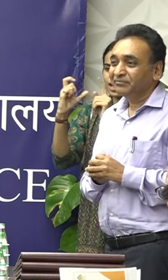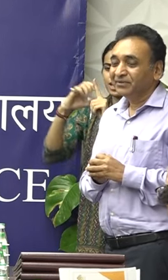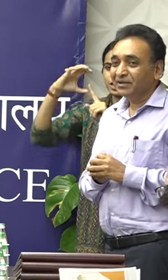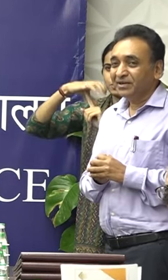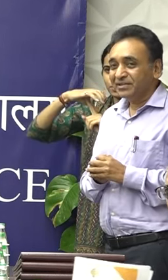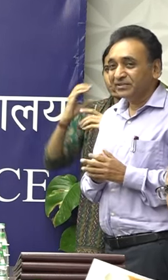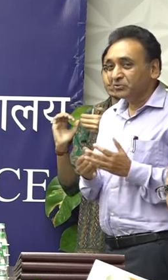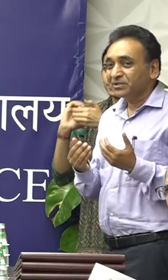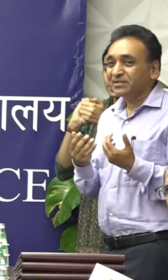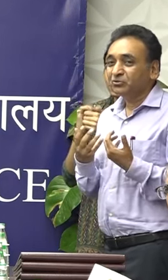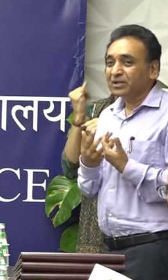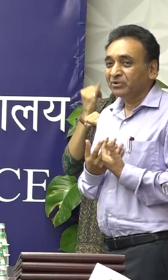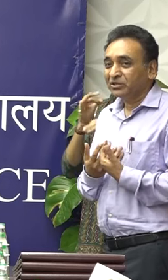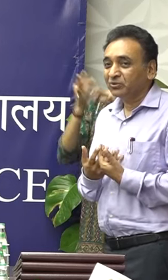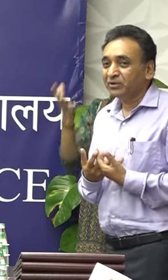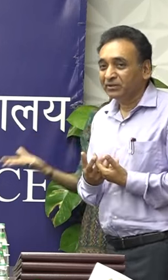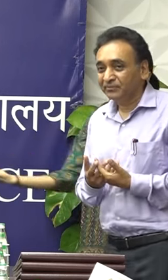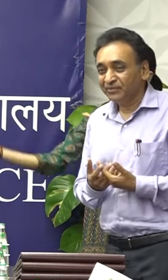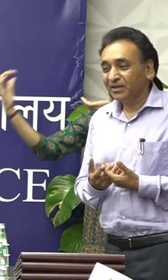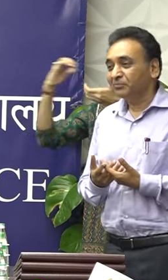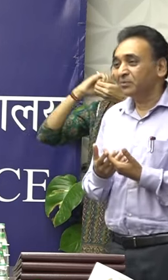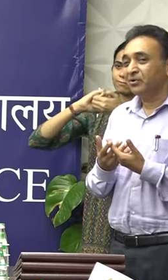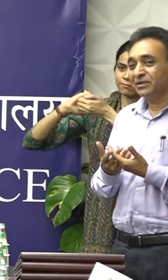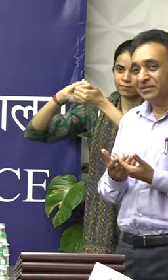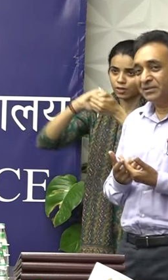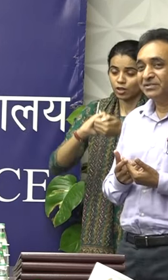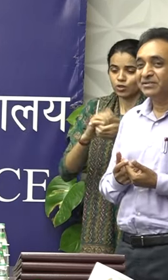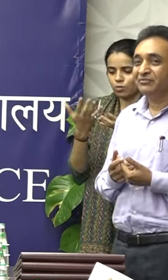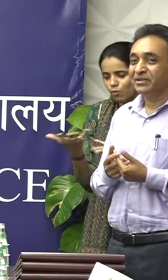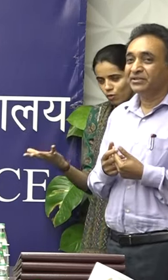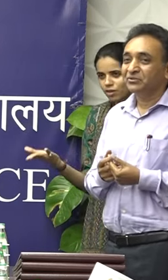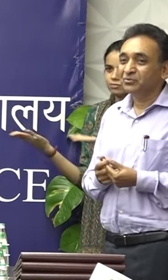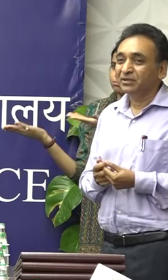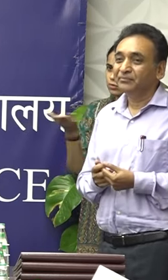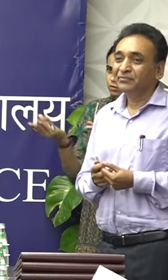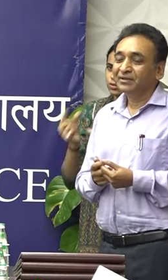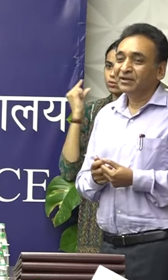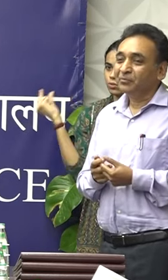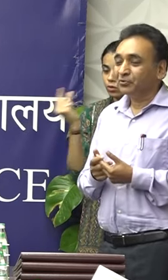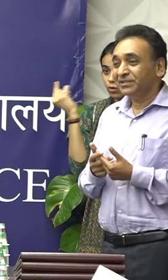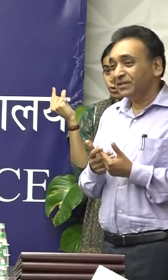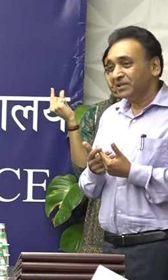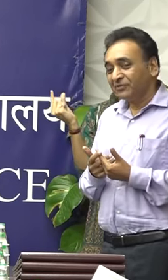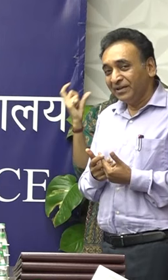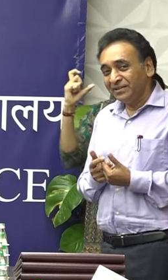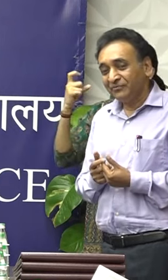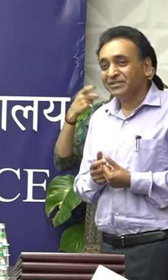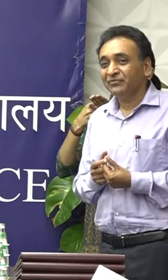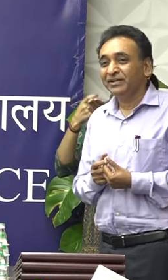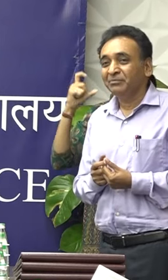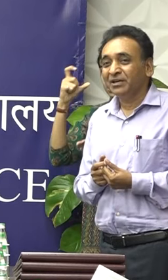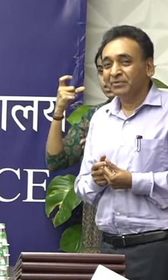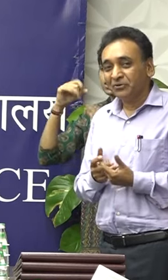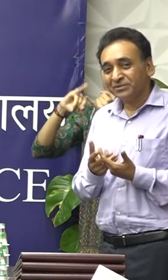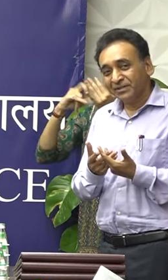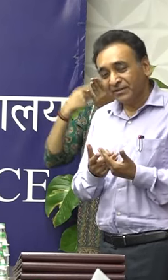कारण. हमारे इंस्टीट्यूट्स के साथ कोलैबोरेशन होगा, आपके प्रोडक्ट या सर्विसेज का वैलिडेशन होगा, आपको CSR फंडिंग या VC